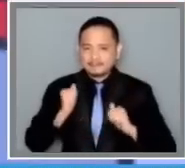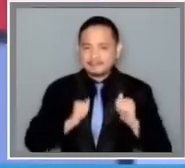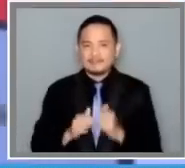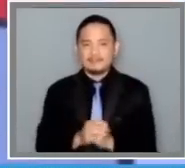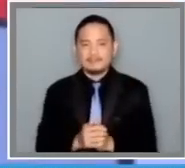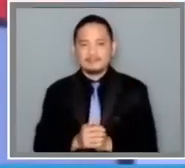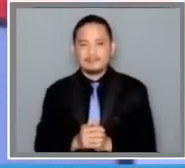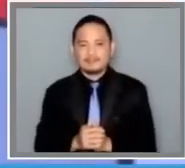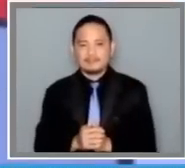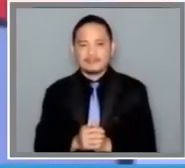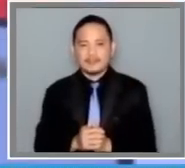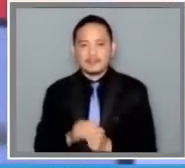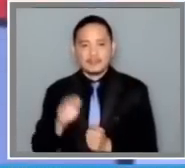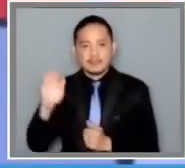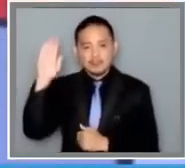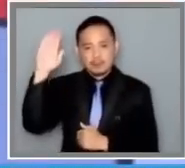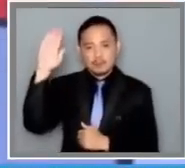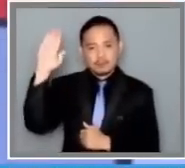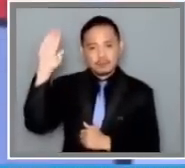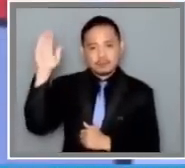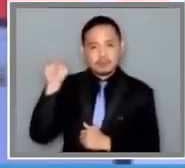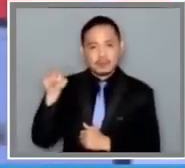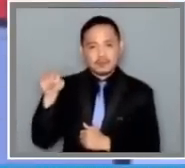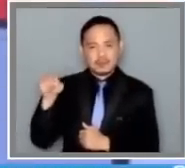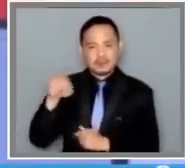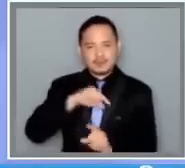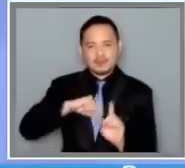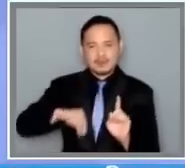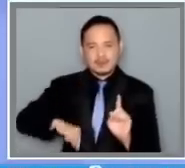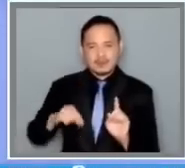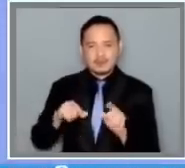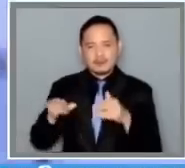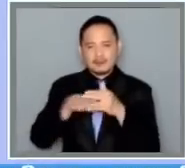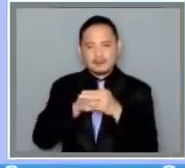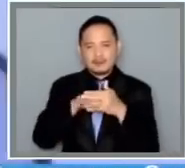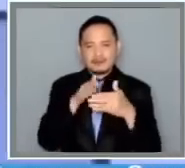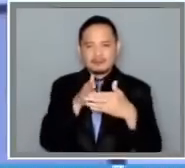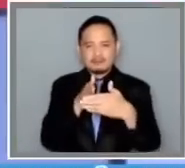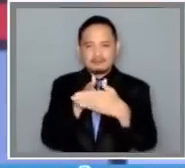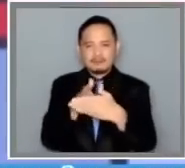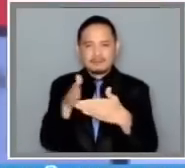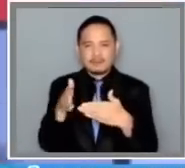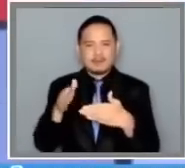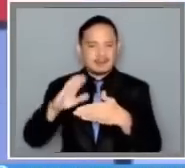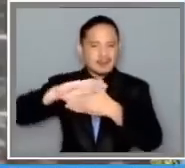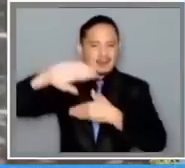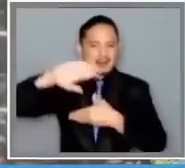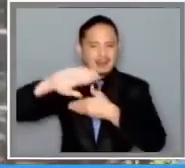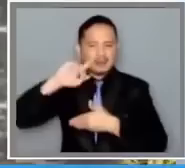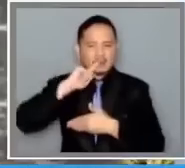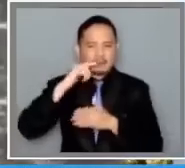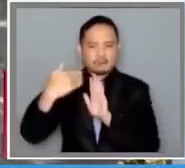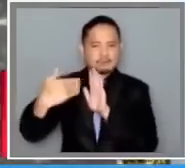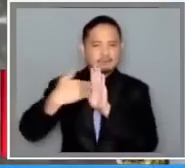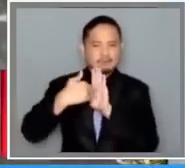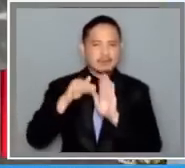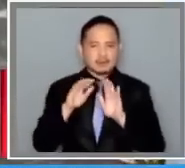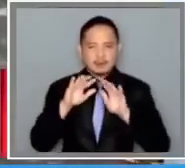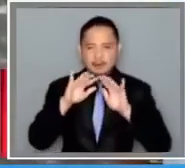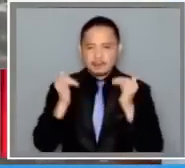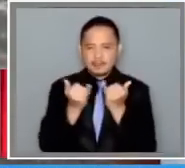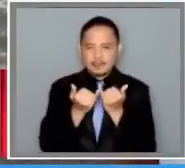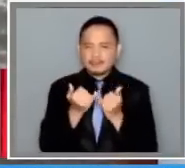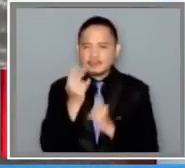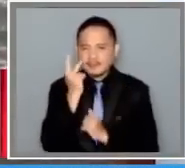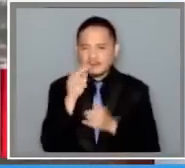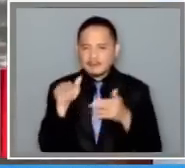Wilson ang posibleng legal action laban sa content creators na naninira sa kanya at sa kanyang kumpanya.